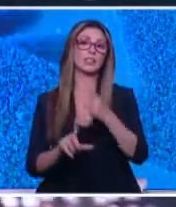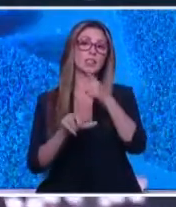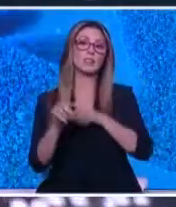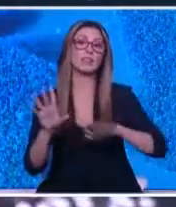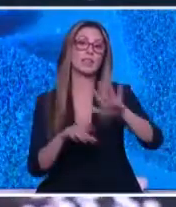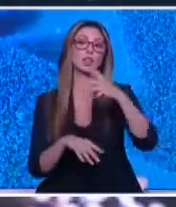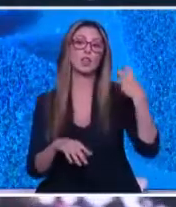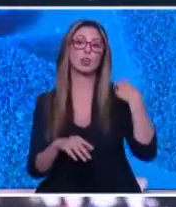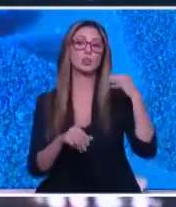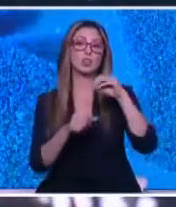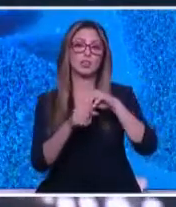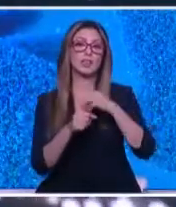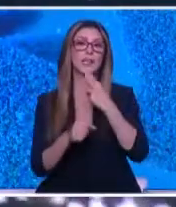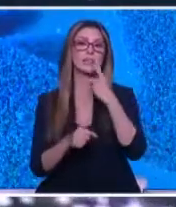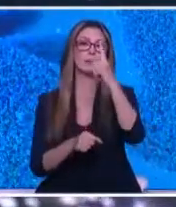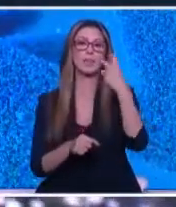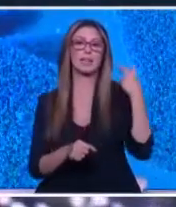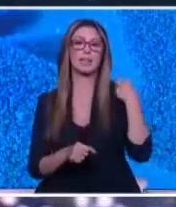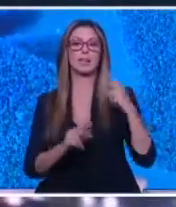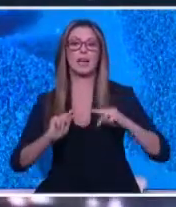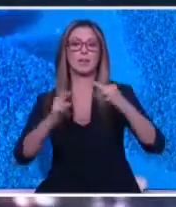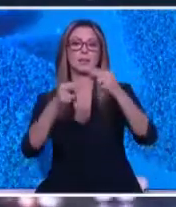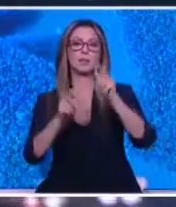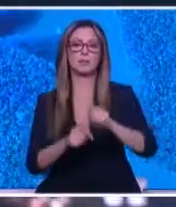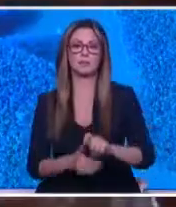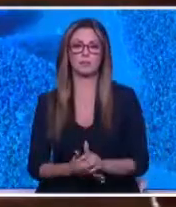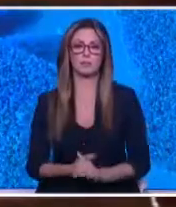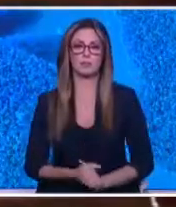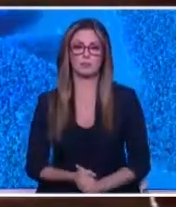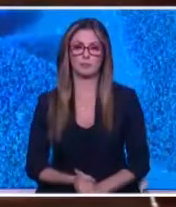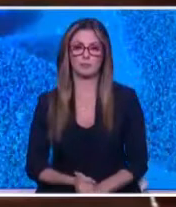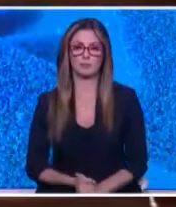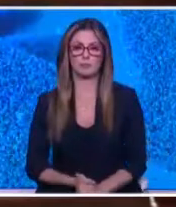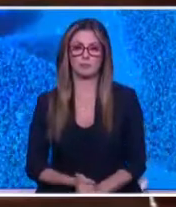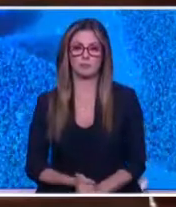Genel Komutanlığı bünyesinde kadın bir general ataması yapıldı.